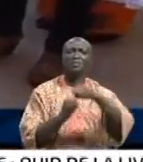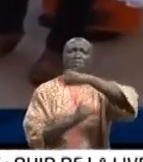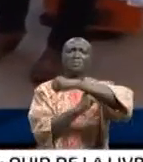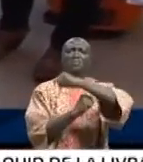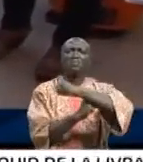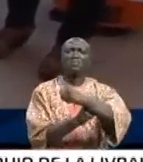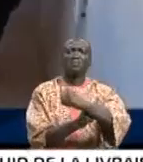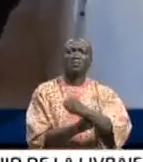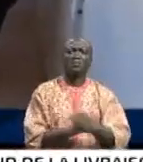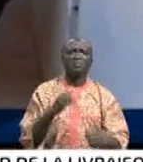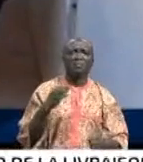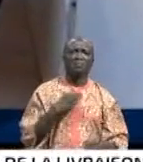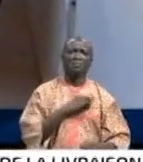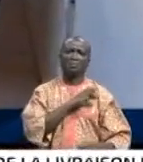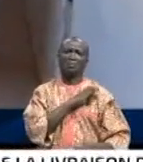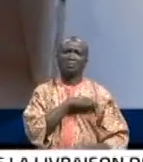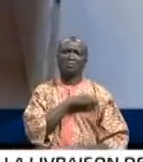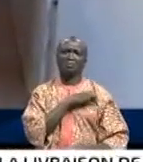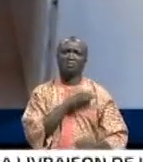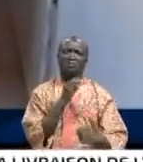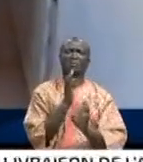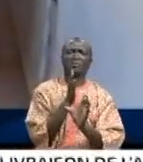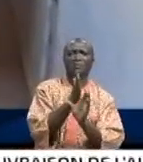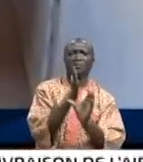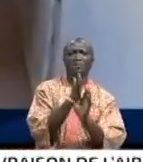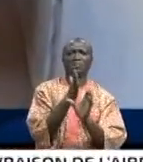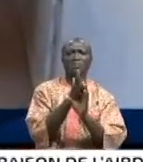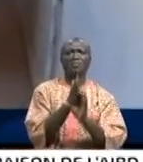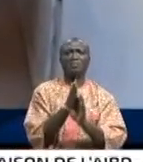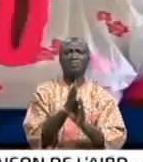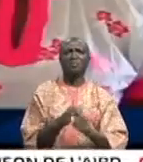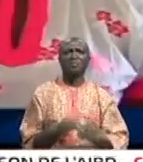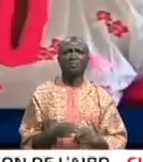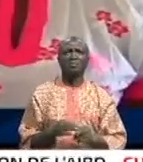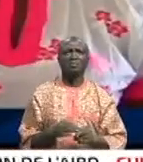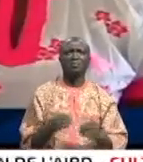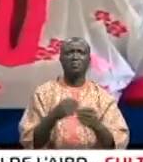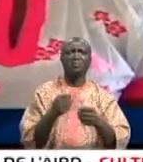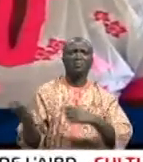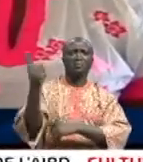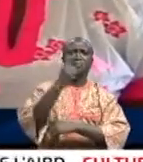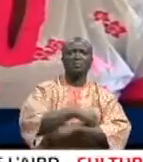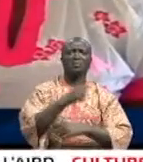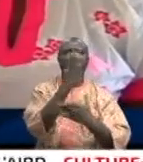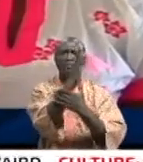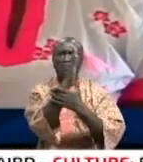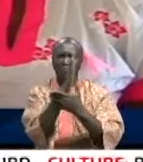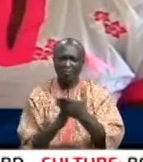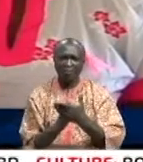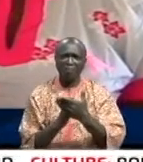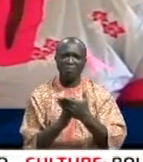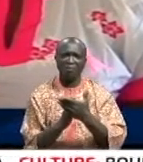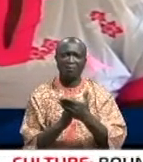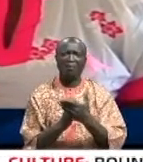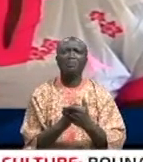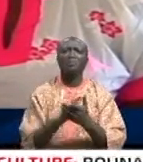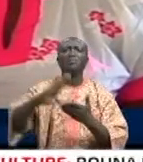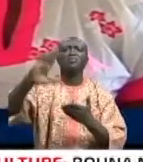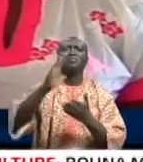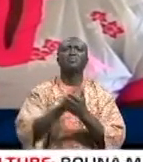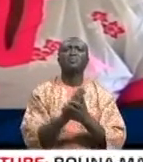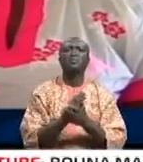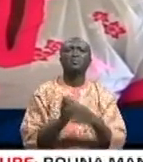moralement hésiter logiquement donc c'était épreuve faire une journée de partage de soutien et en même temps